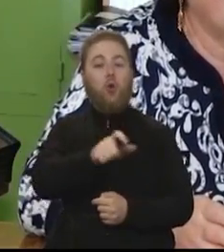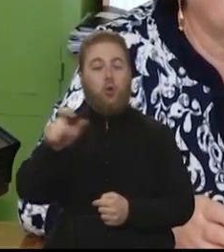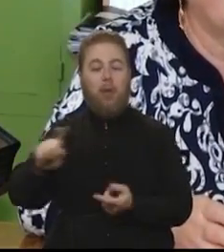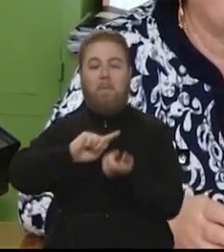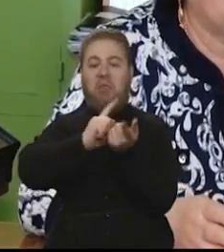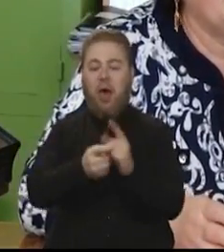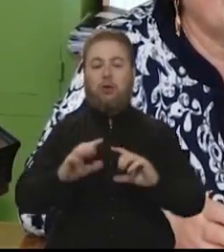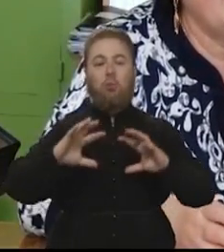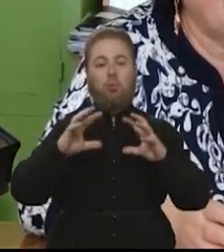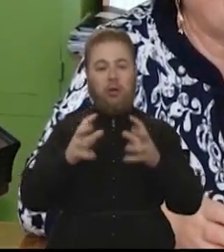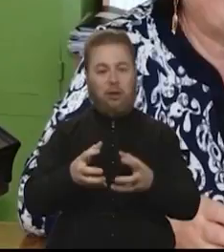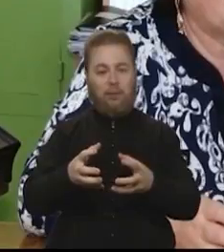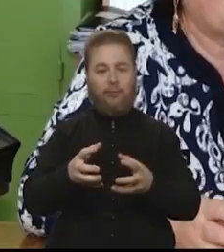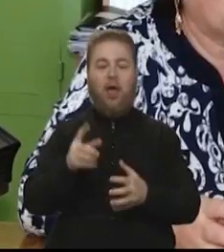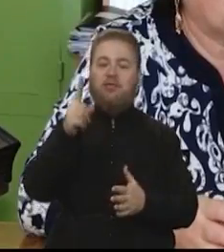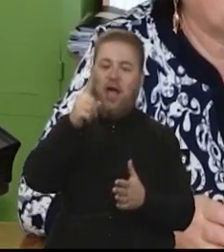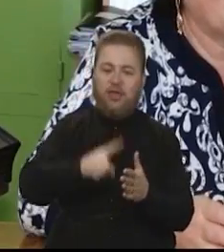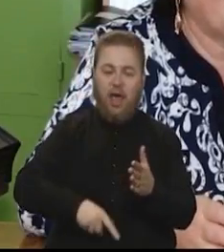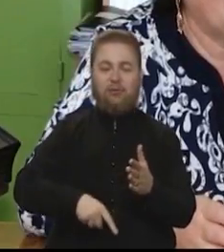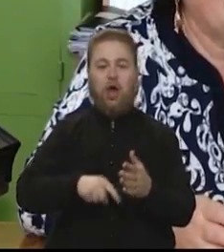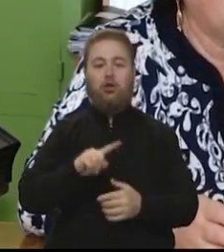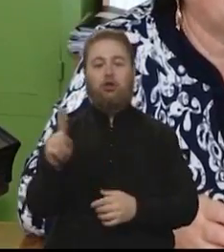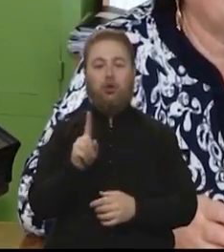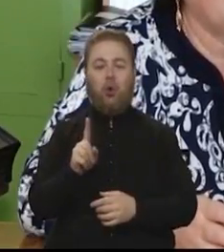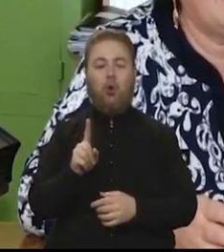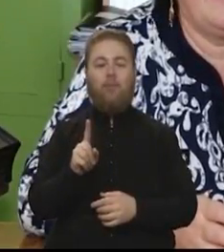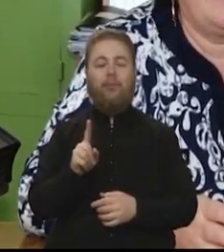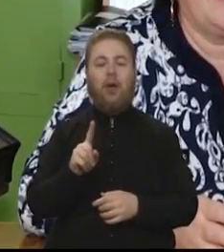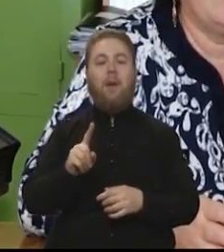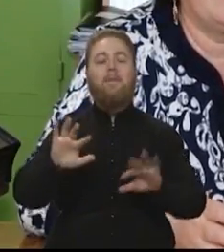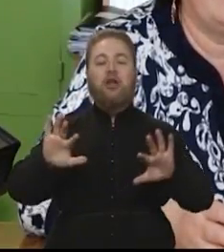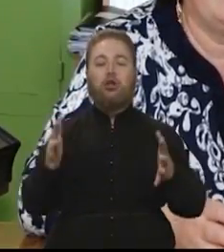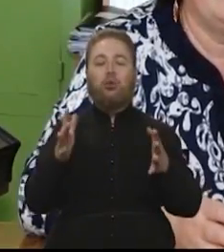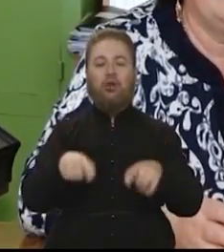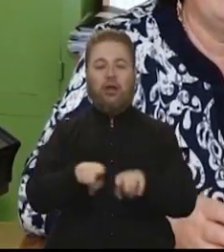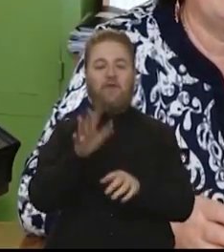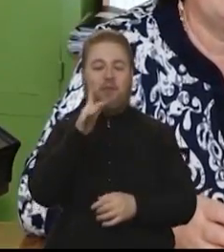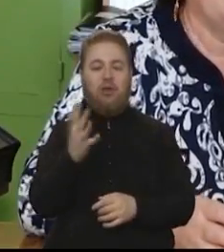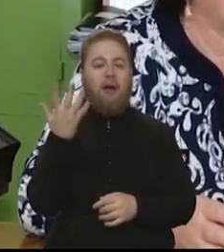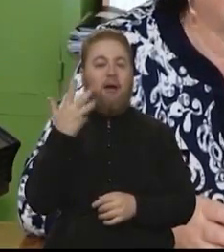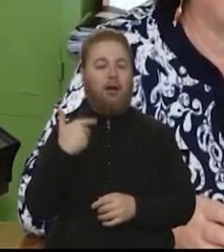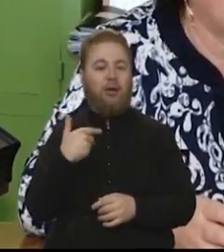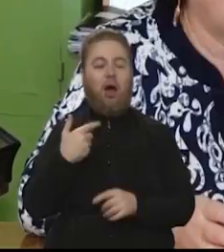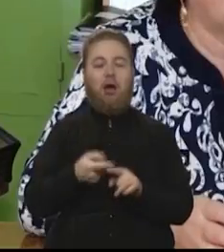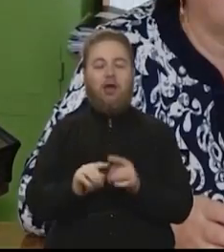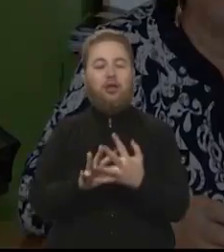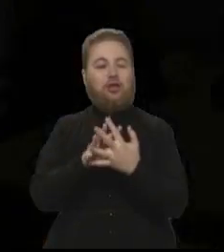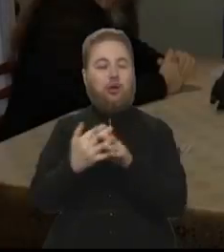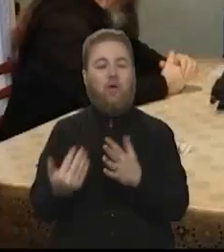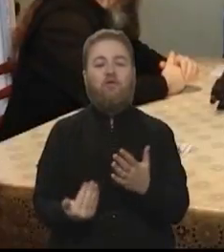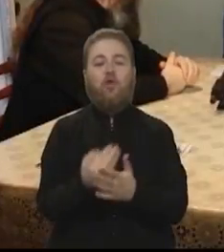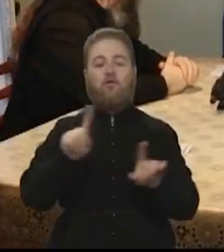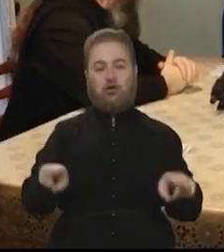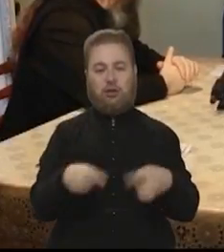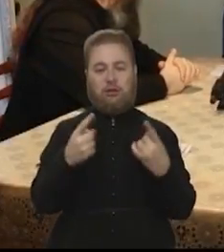мир. Вот надеемся, что все-таки произойдут такие времена, когда это село вновь возродится.